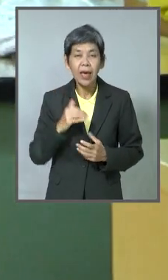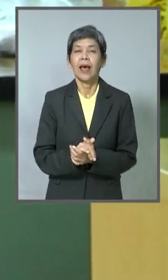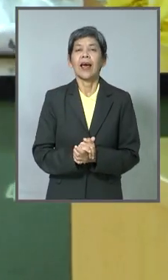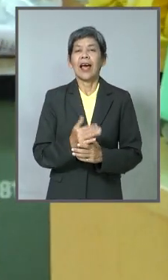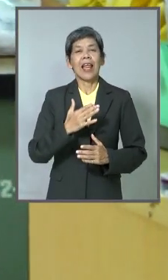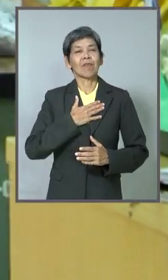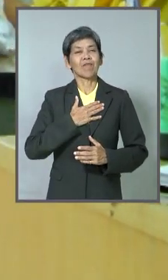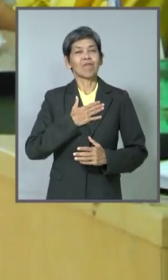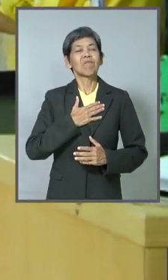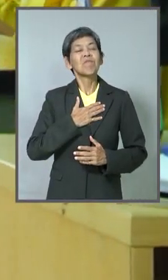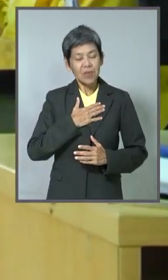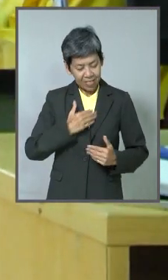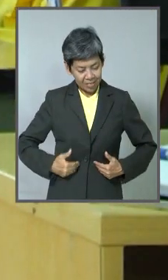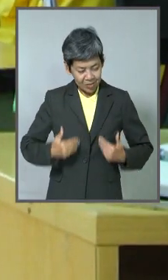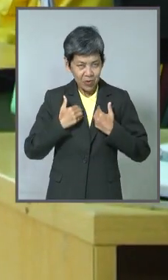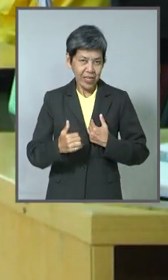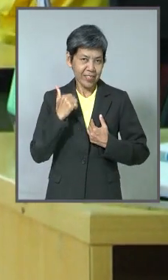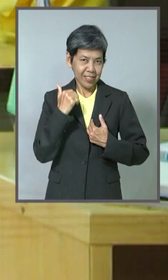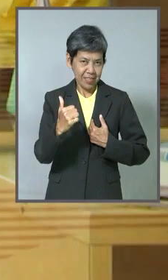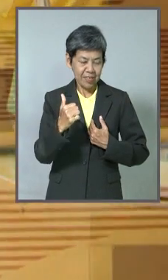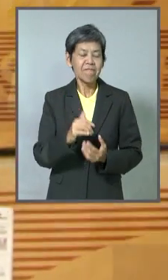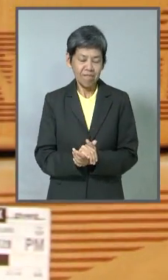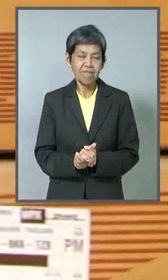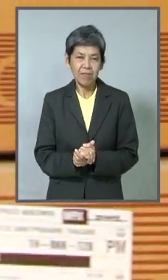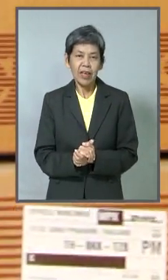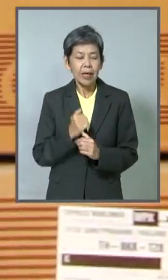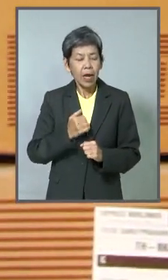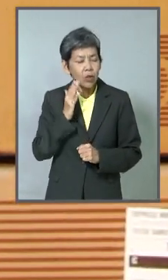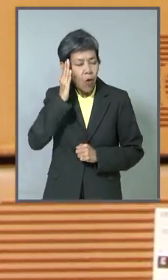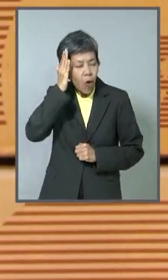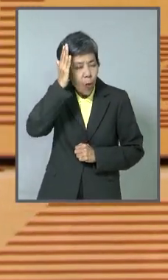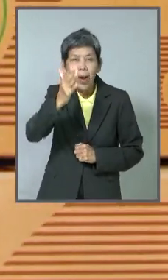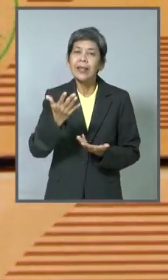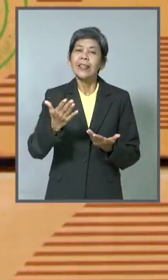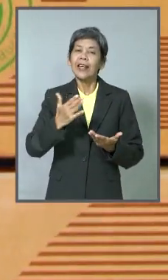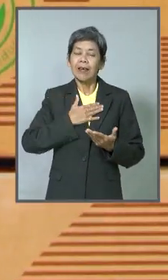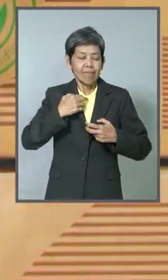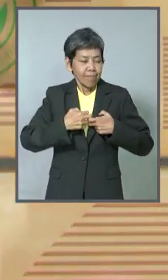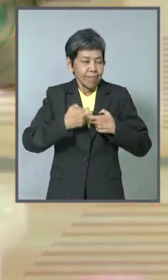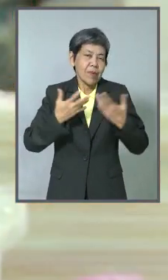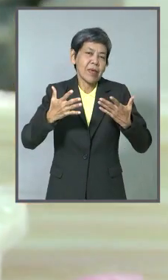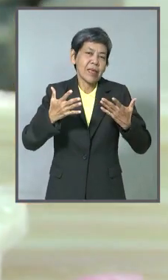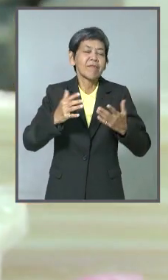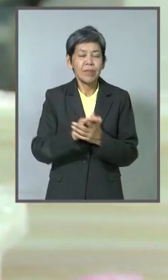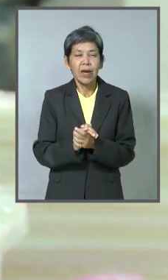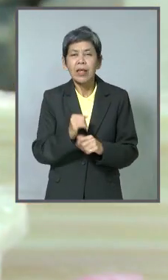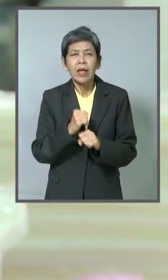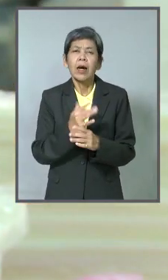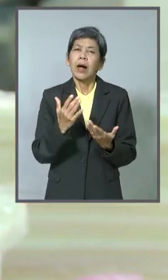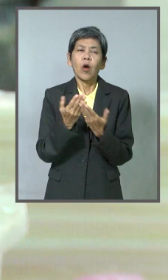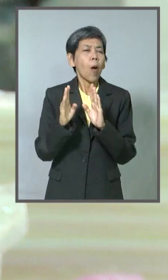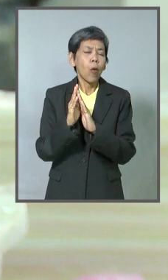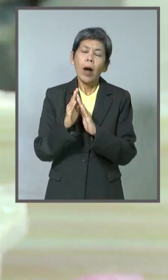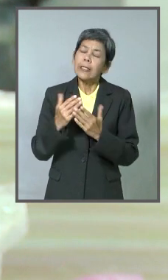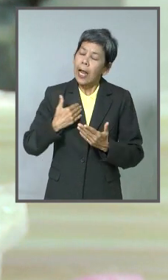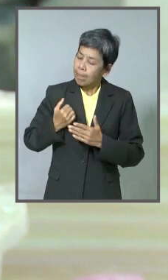ที่มีงานทำก็คือทำให้ตัวเองมีคุณภาพชีวิตที่ดีขึ้นเพื่ออนาคตข้างหน้าเราจะได้ไม่ลำบากจะได้ไ